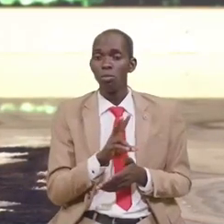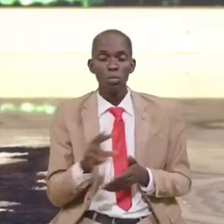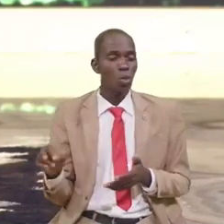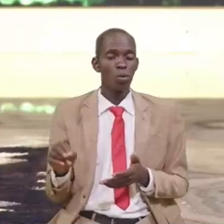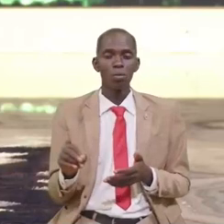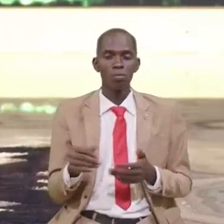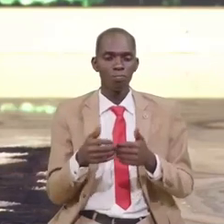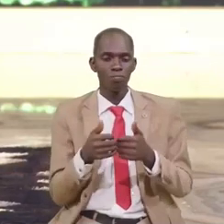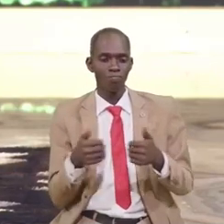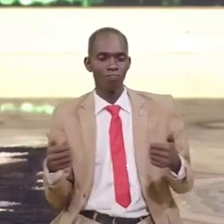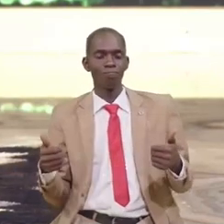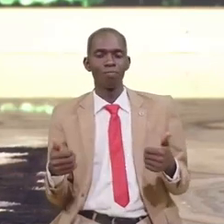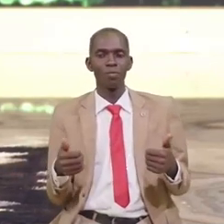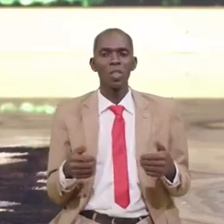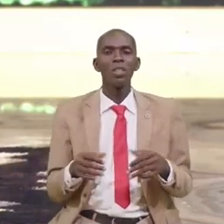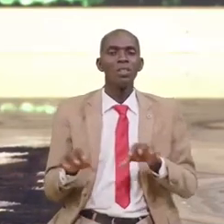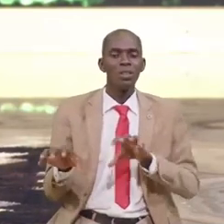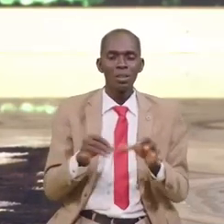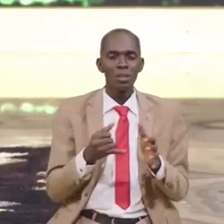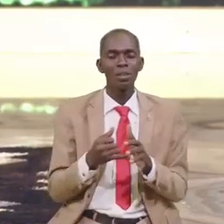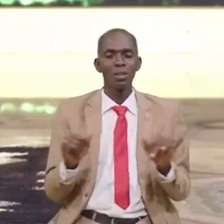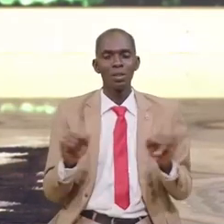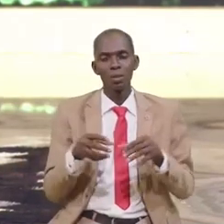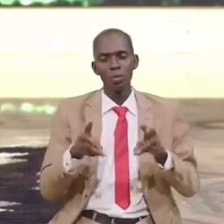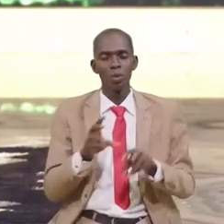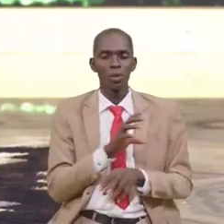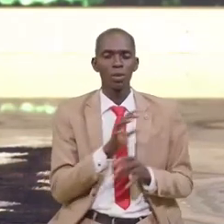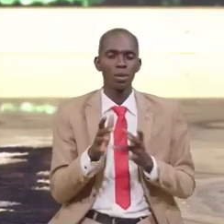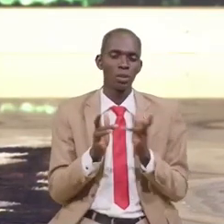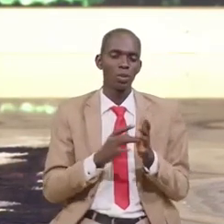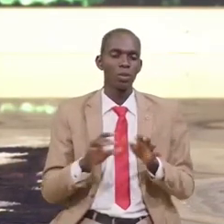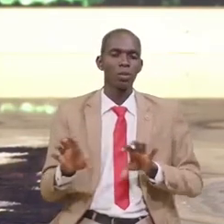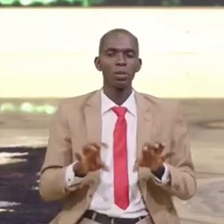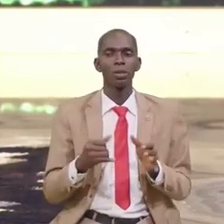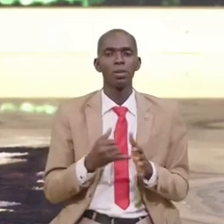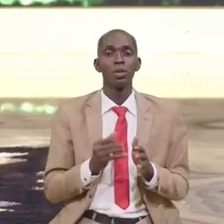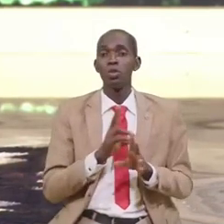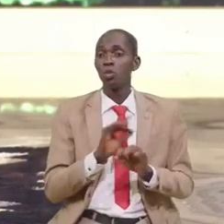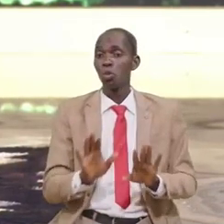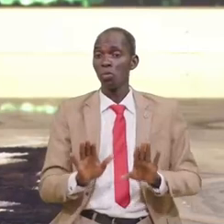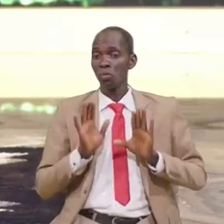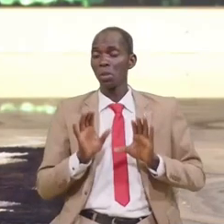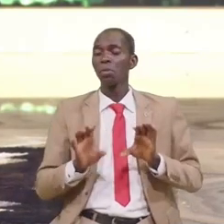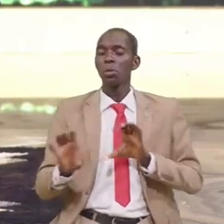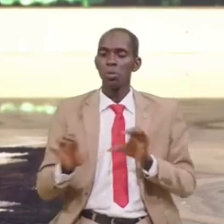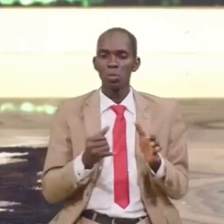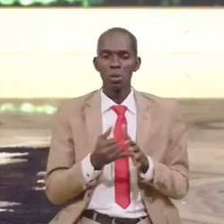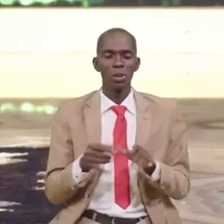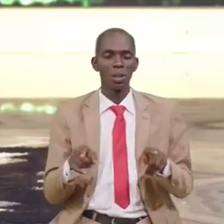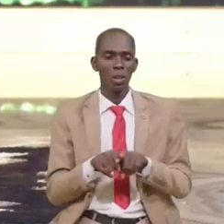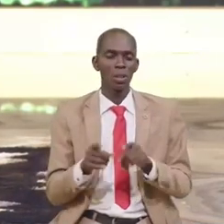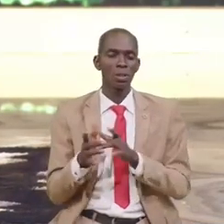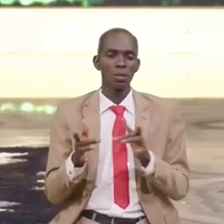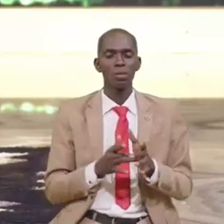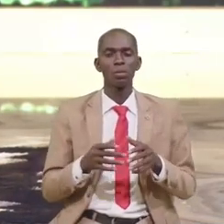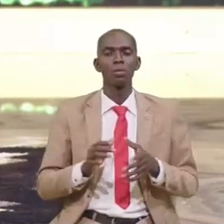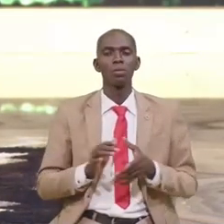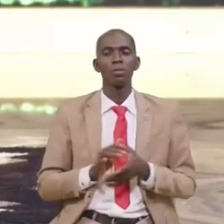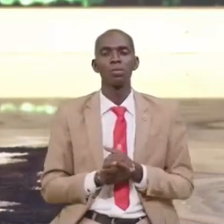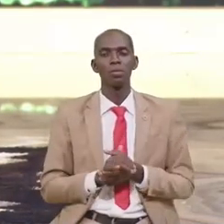faites comme Christ l'a fait. Il n'y a pas de crainte. Faites comme Christ l'a fait.